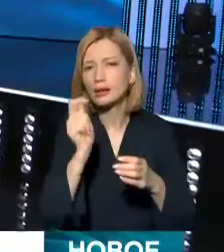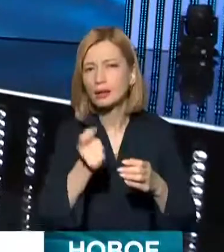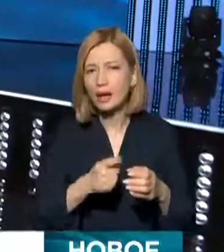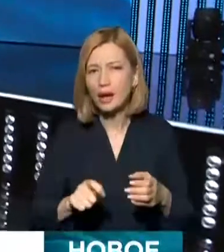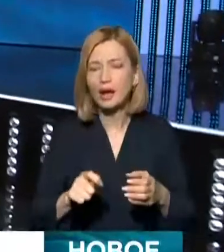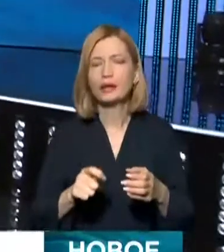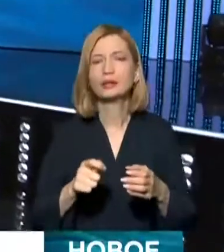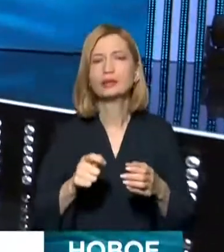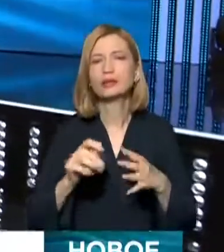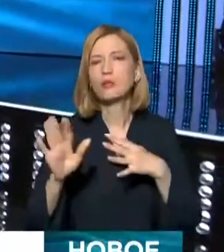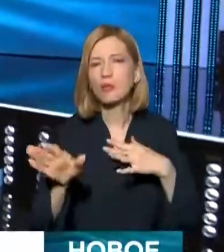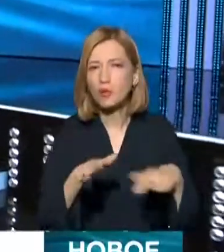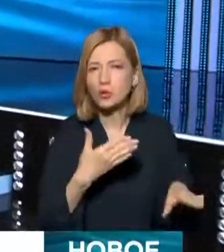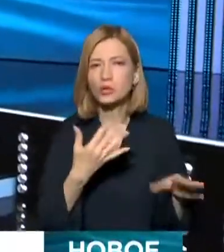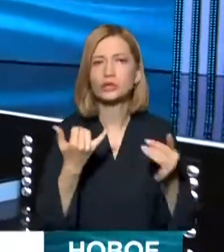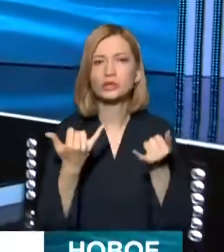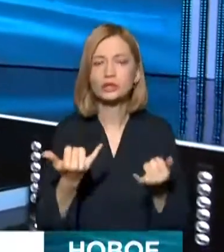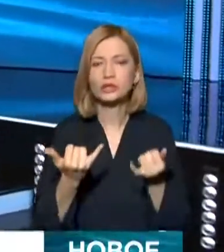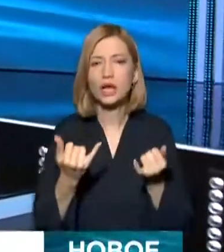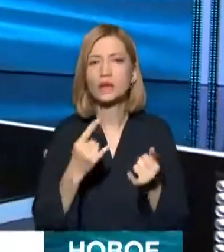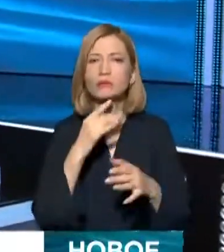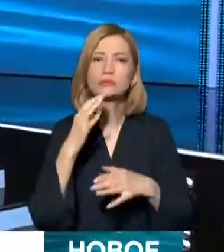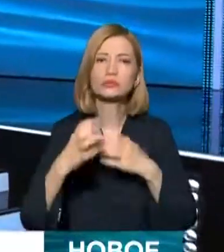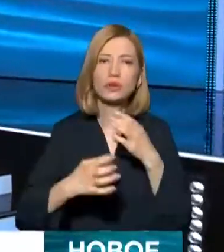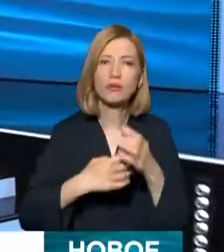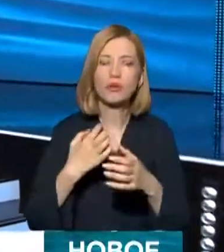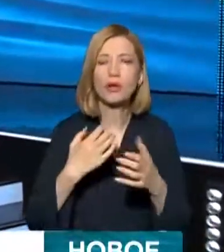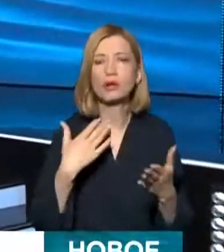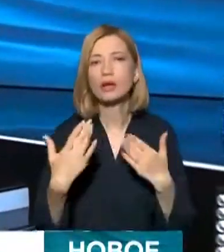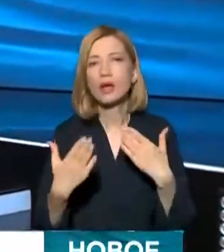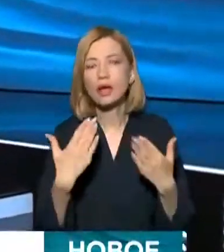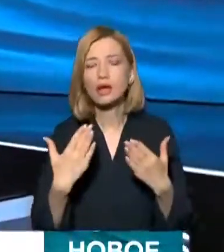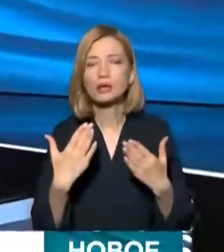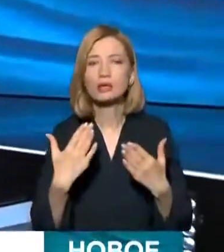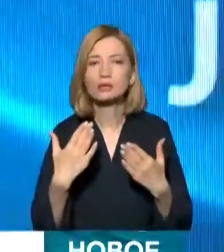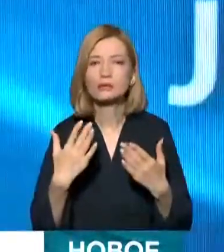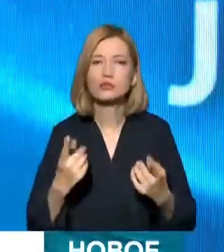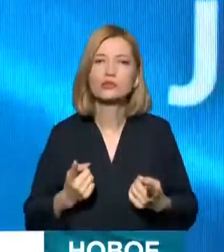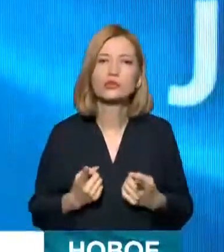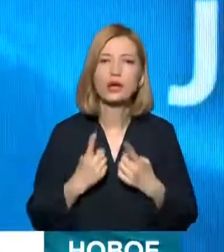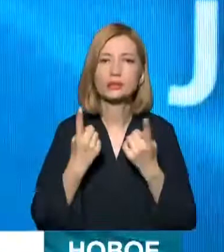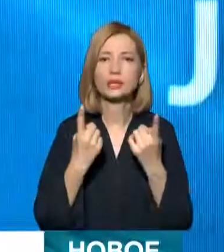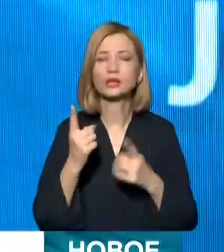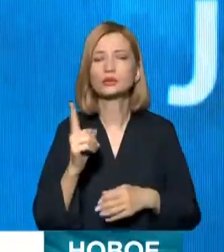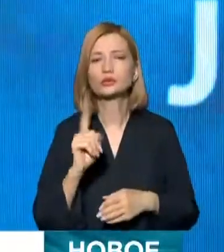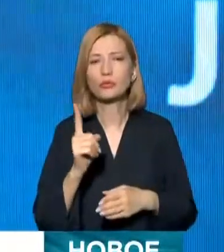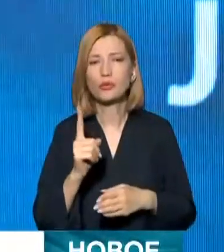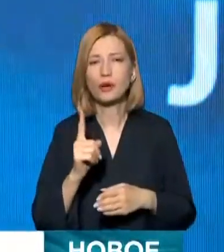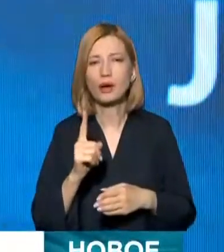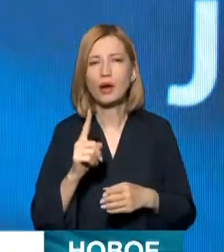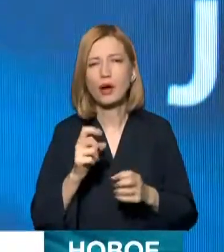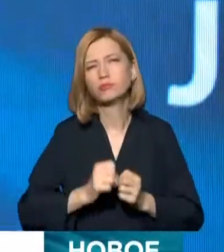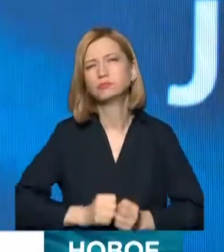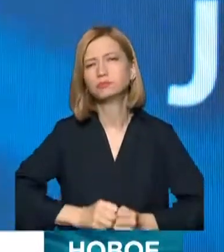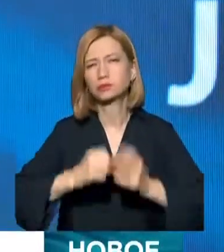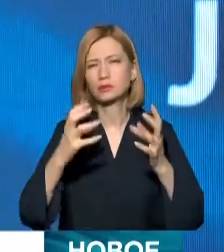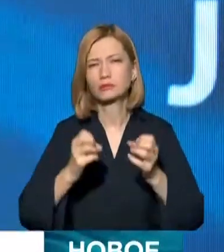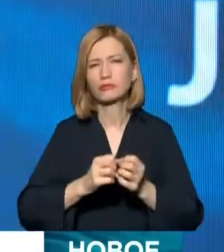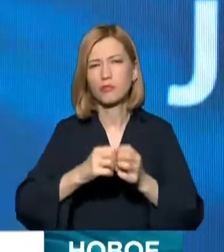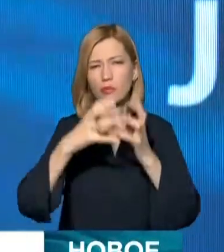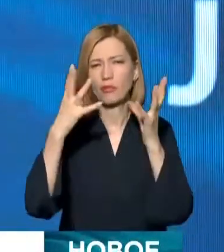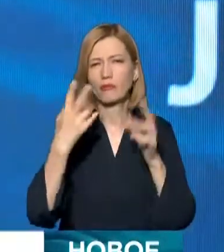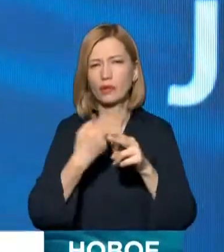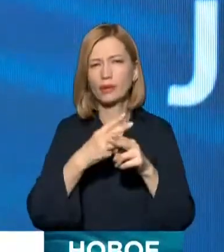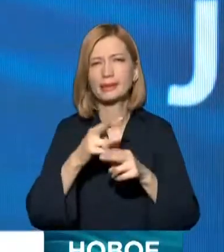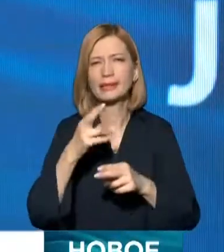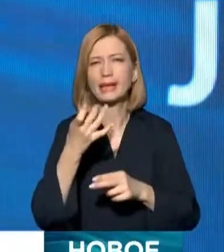ну, любой субъект международных отношений угрожает применить, допустим, ядерное оружие, даже тактическое, да, если даже на